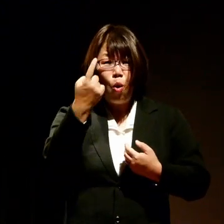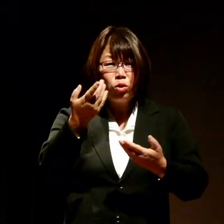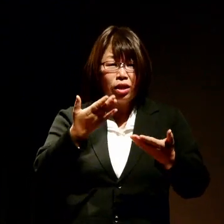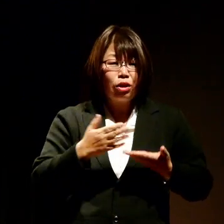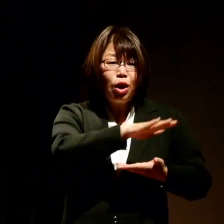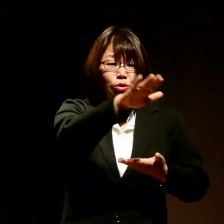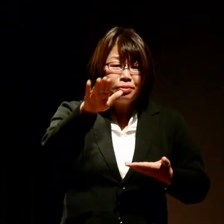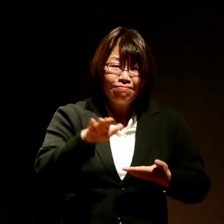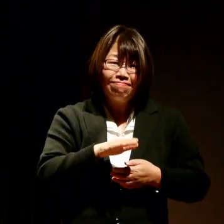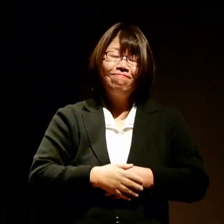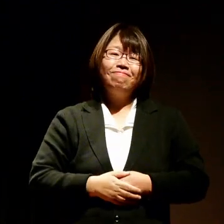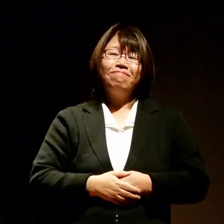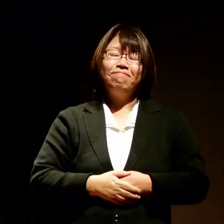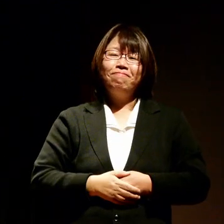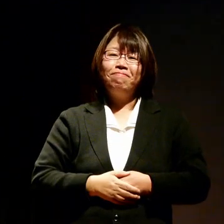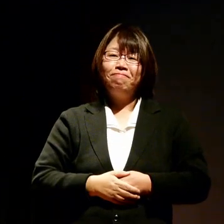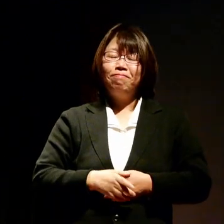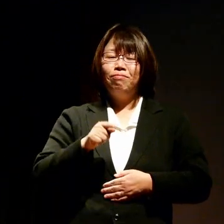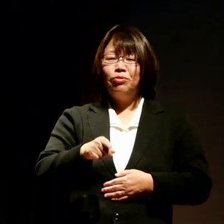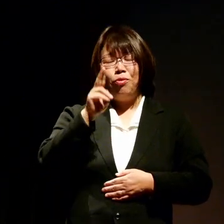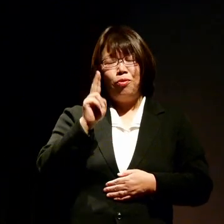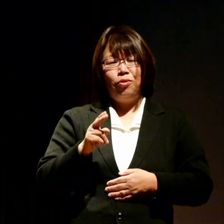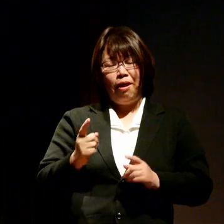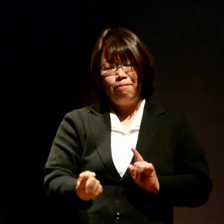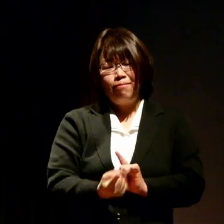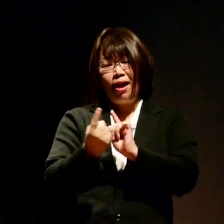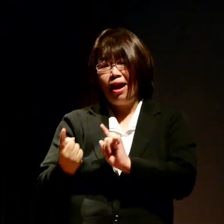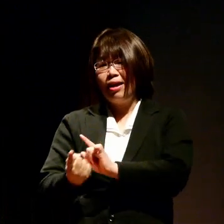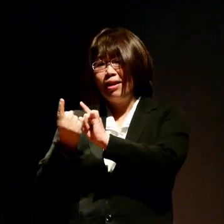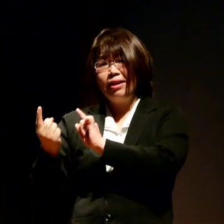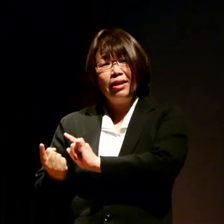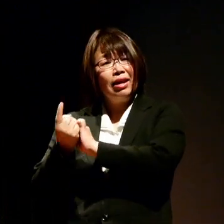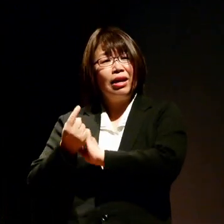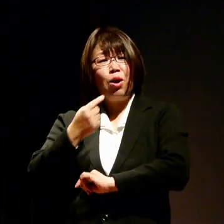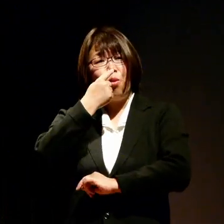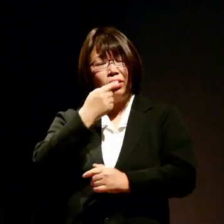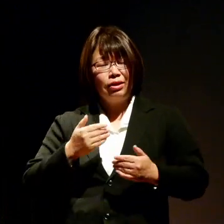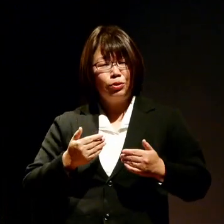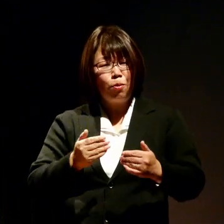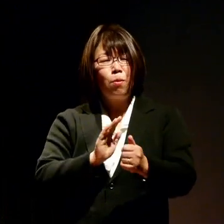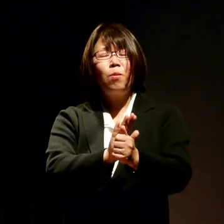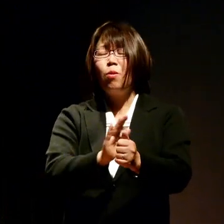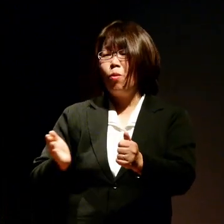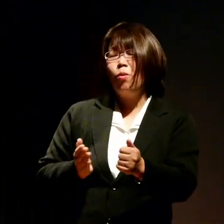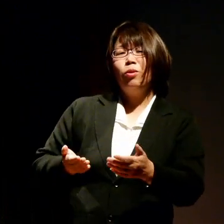方々、そんな方たちの出会いが私を突き進ませてくれました。